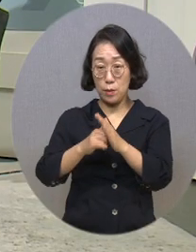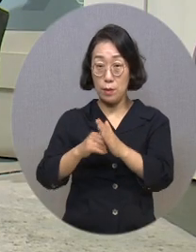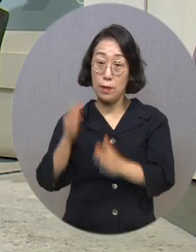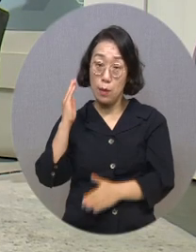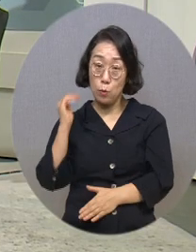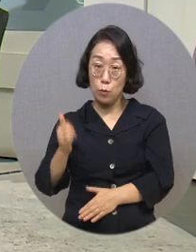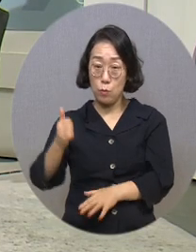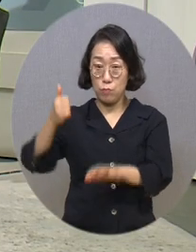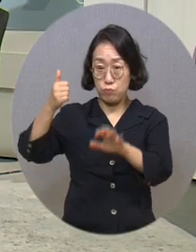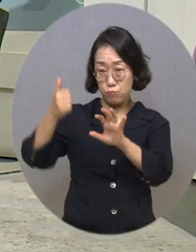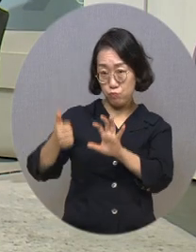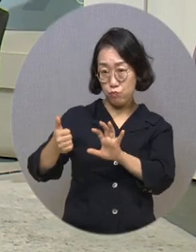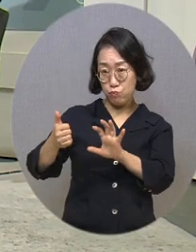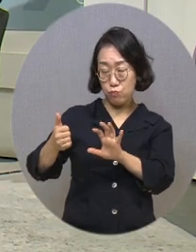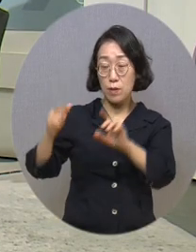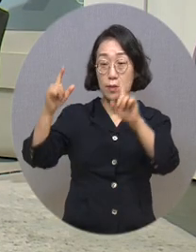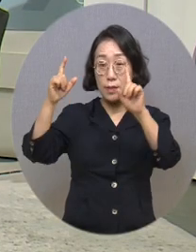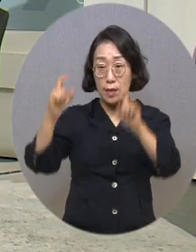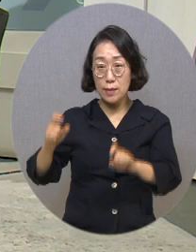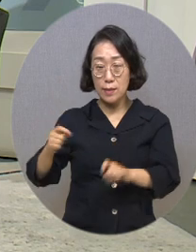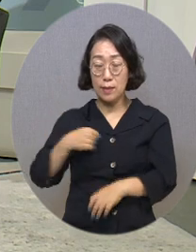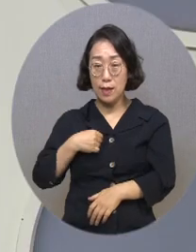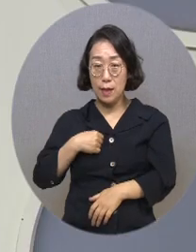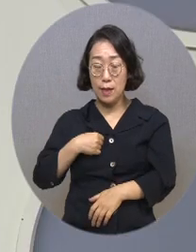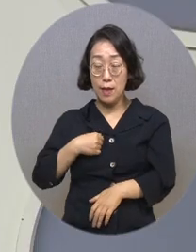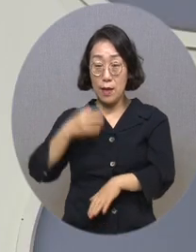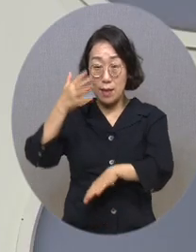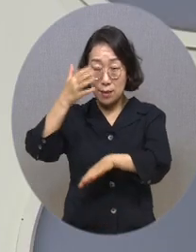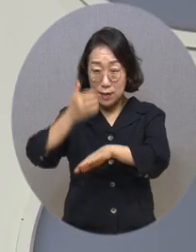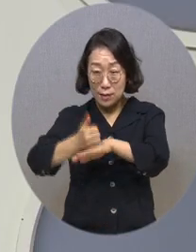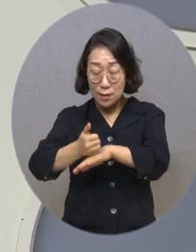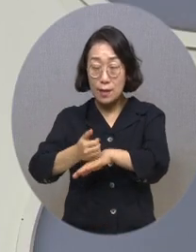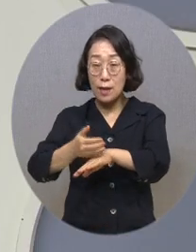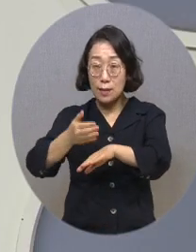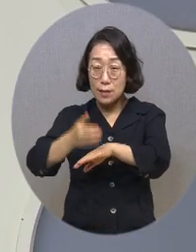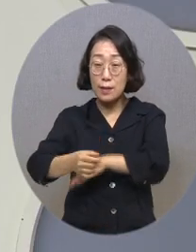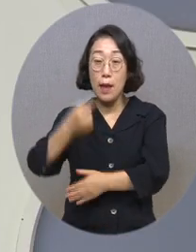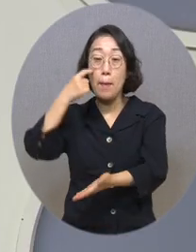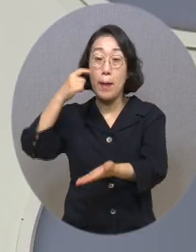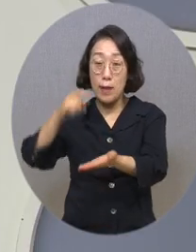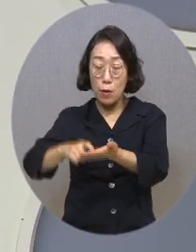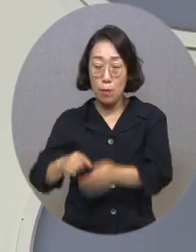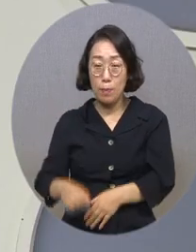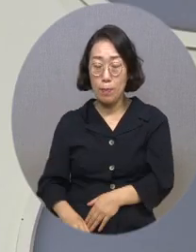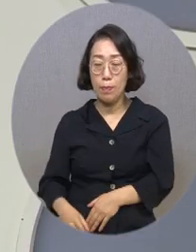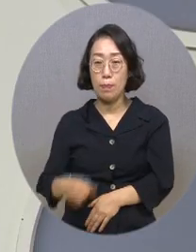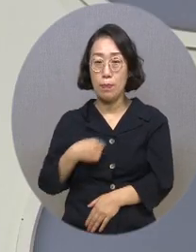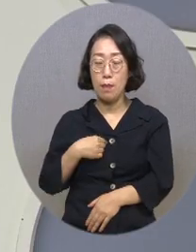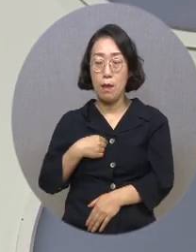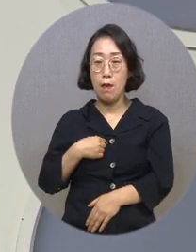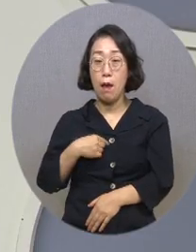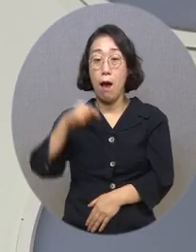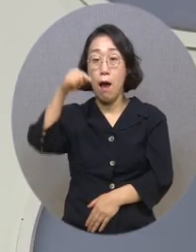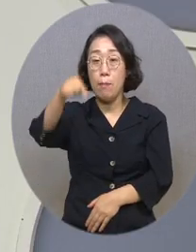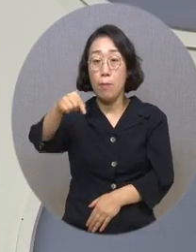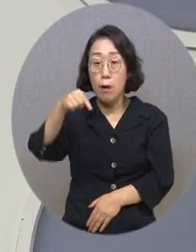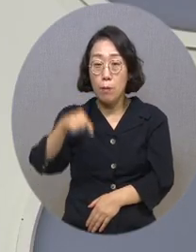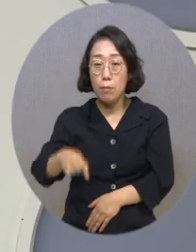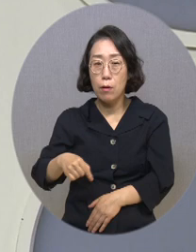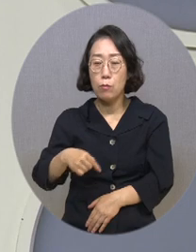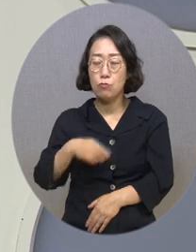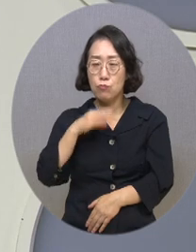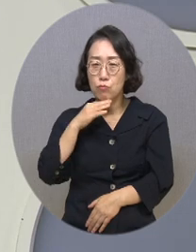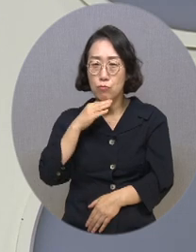가족들이 사진을 찍어주시더라고. 근데 저는 늦게 발견해갖고 저 뒤에 섰는데 제 앞에 되니까